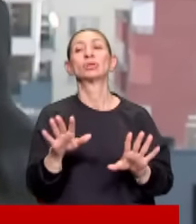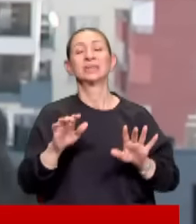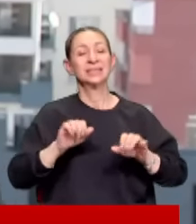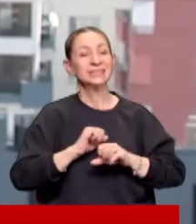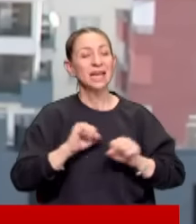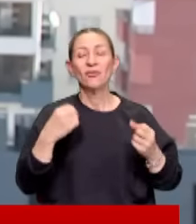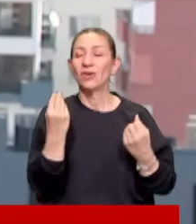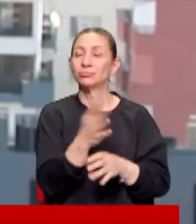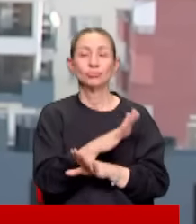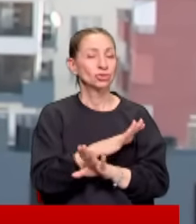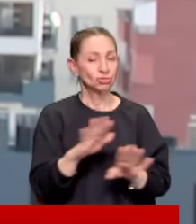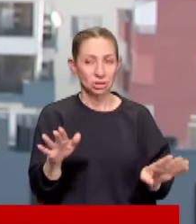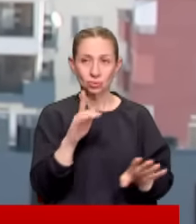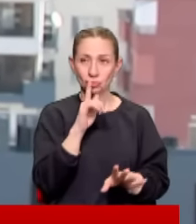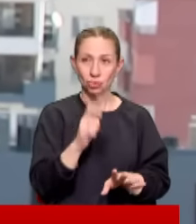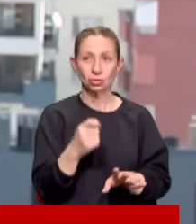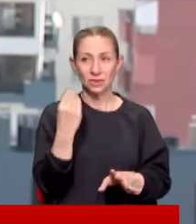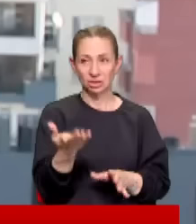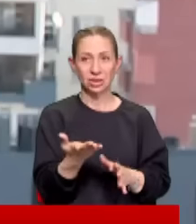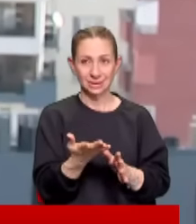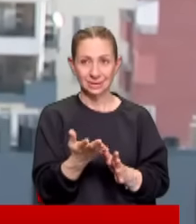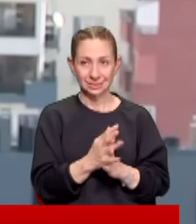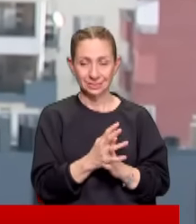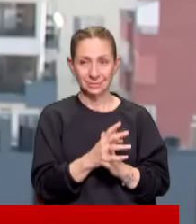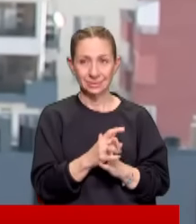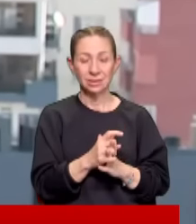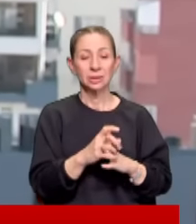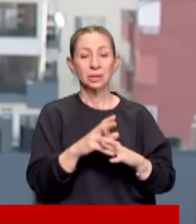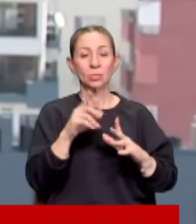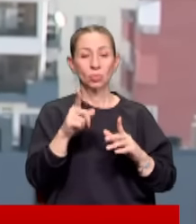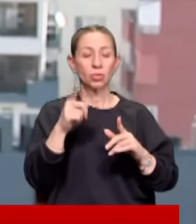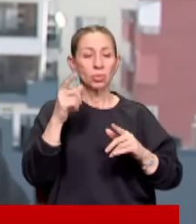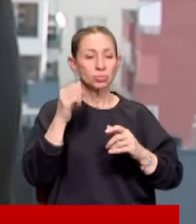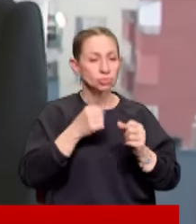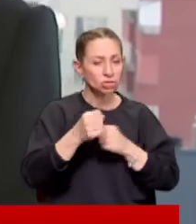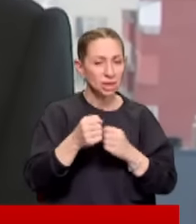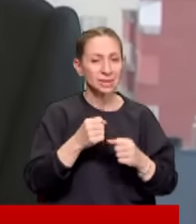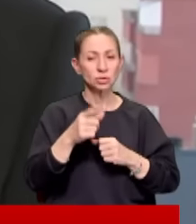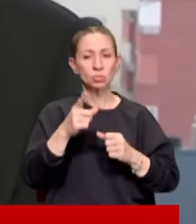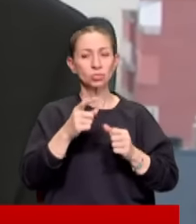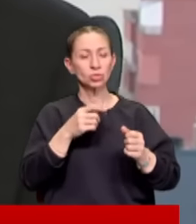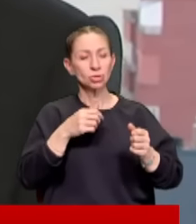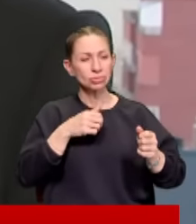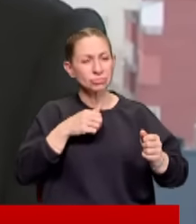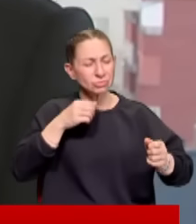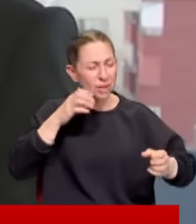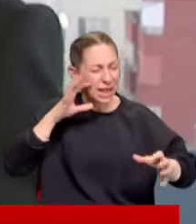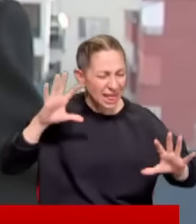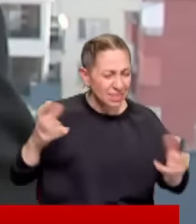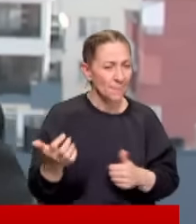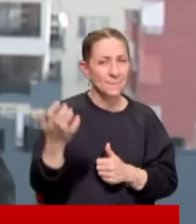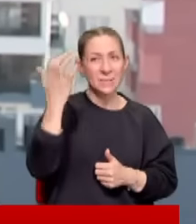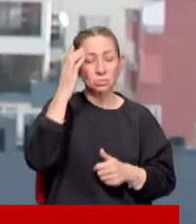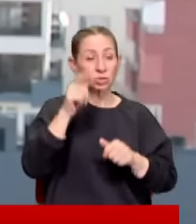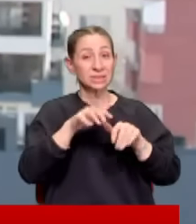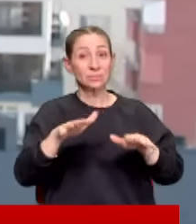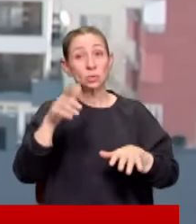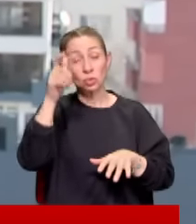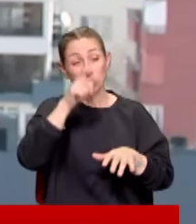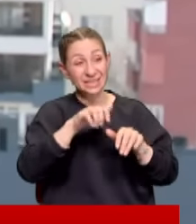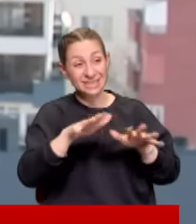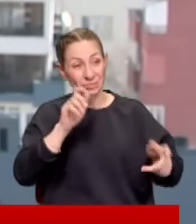bir durum söz konusu olmayacak. Bu kavgamızı, bu mücadelemizin asli unsuru bu sistemdir.